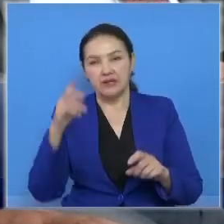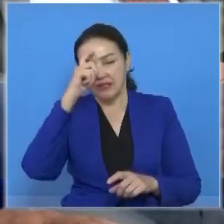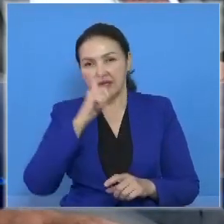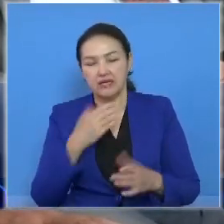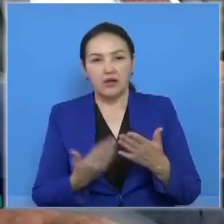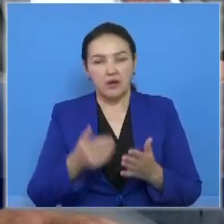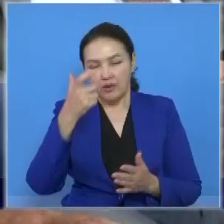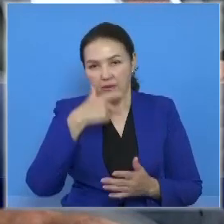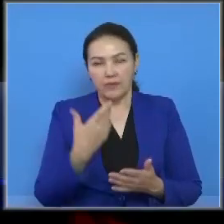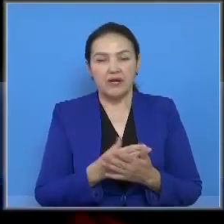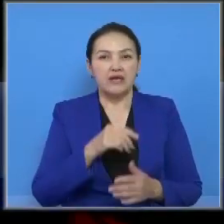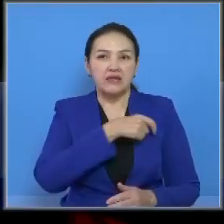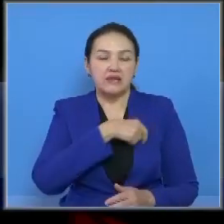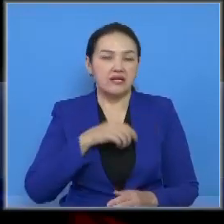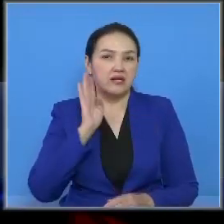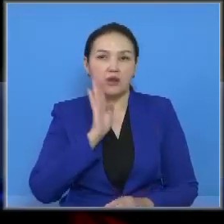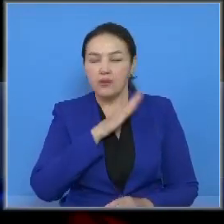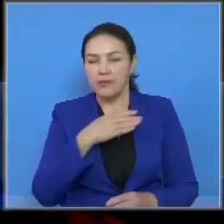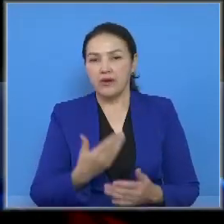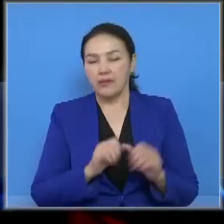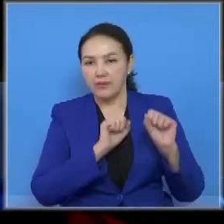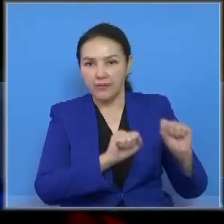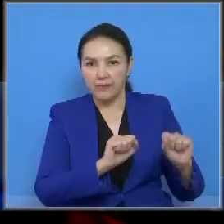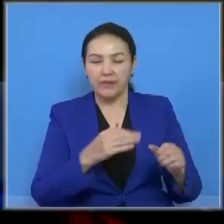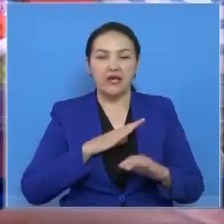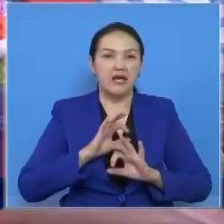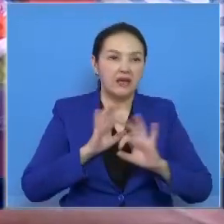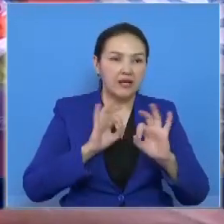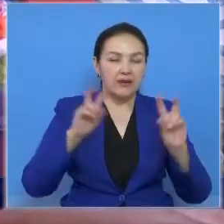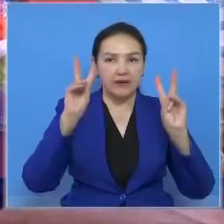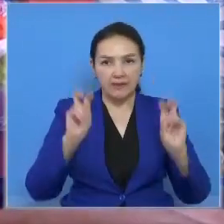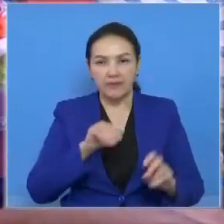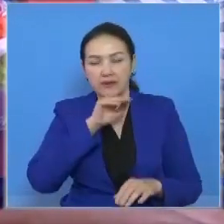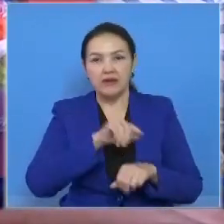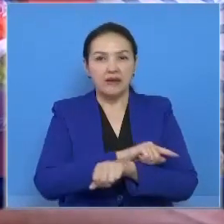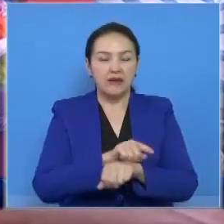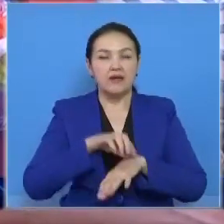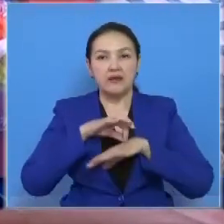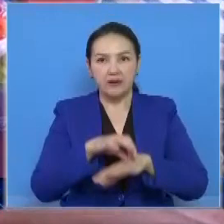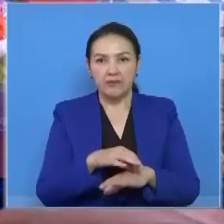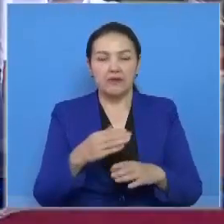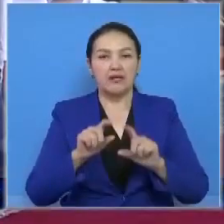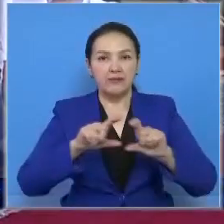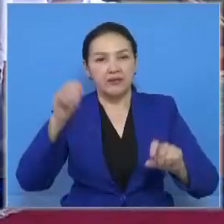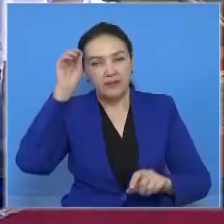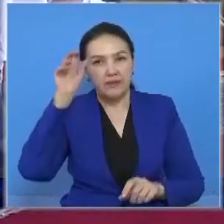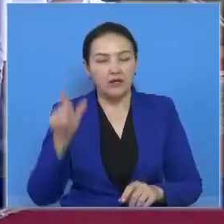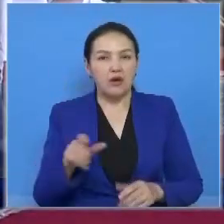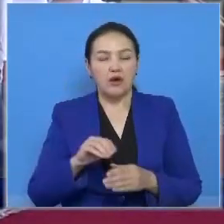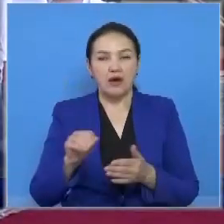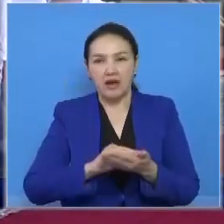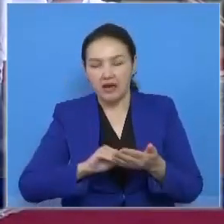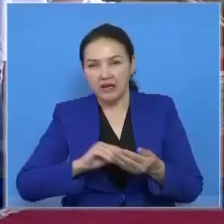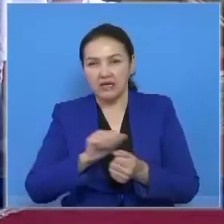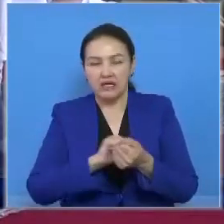өзі реттеу дағдылары тренингі мен әйелдердің өзін өзі қорғаудың тиімді әдістері тақырыбында шеберлік сағат өтті. Айтпақшы, мектеп психологтары